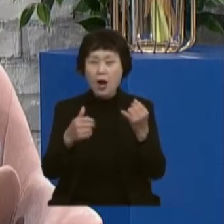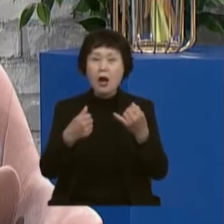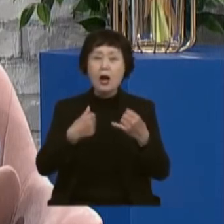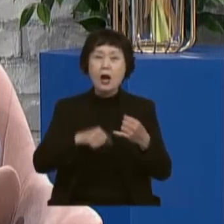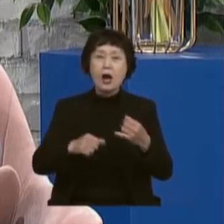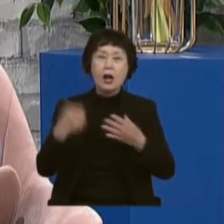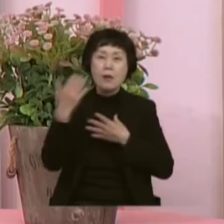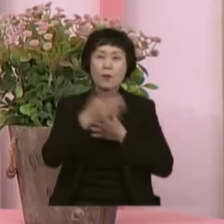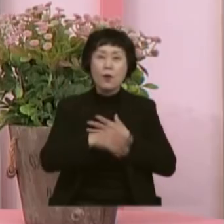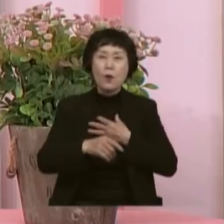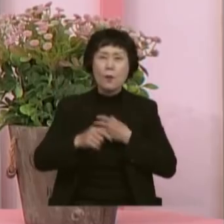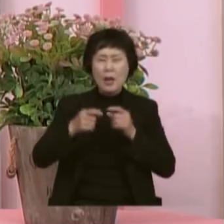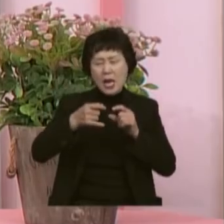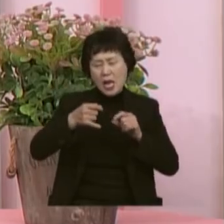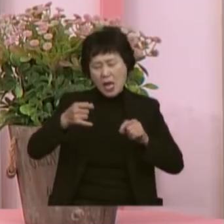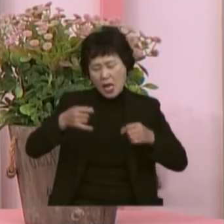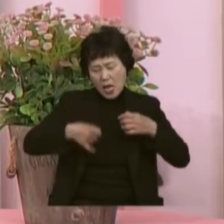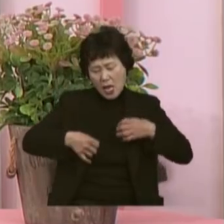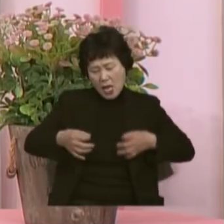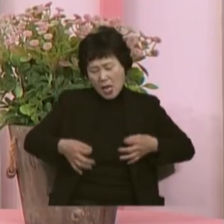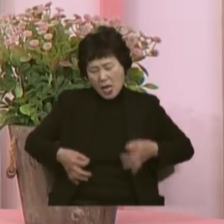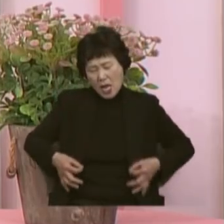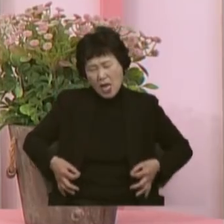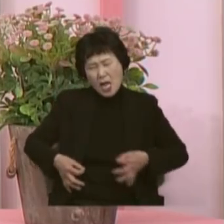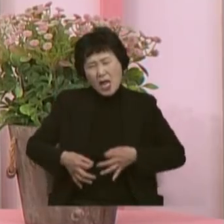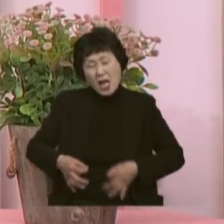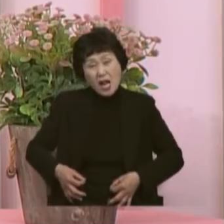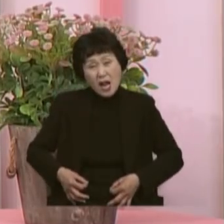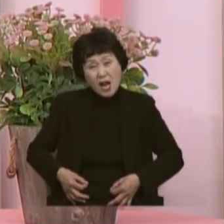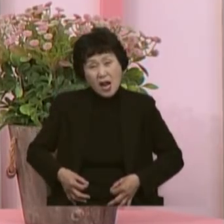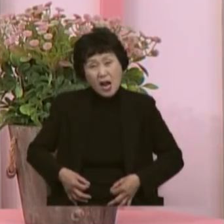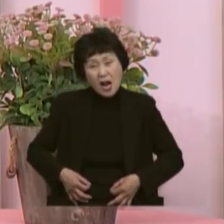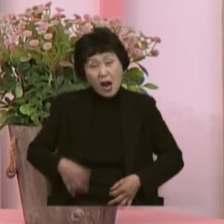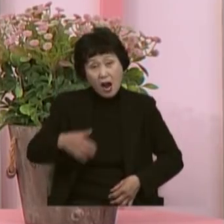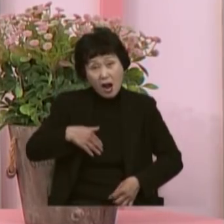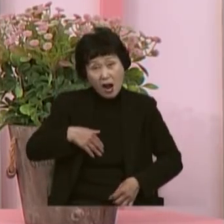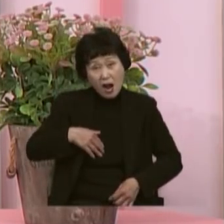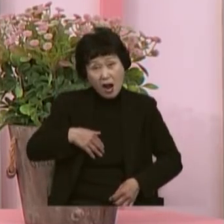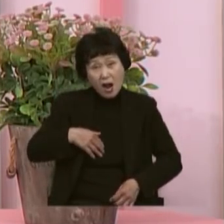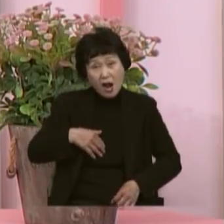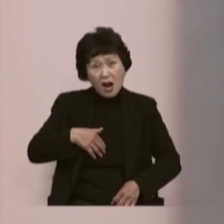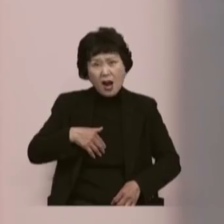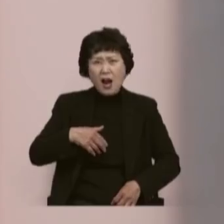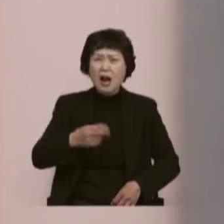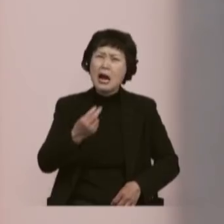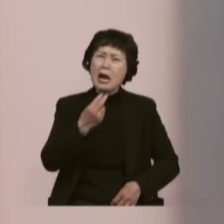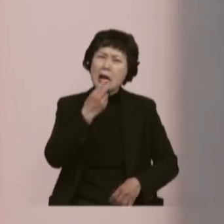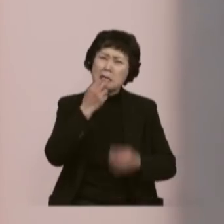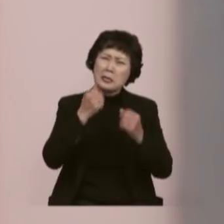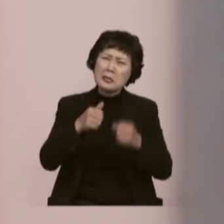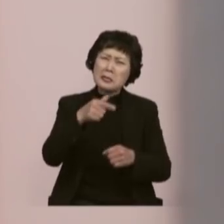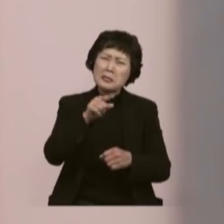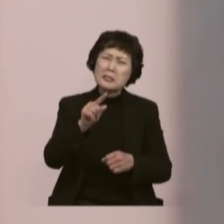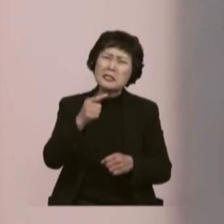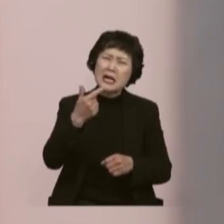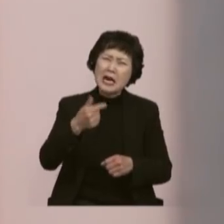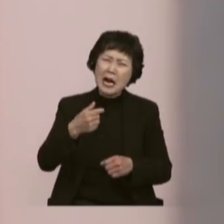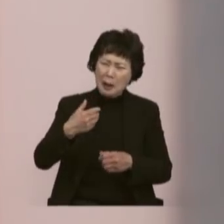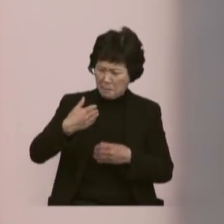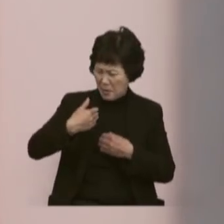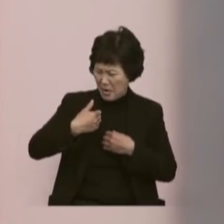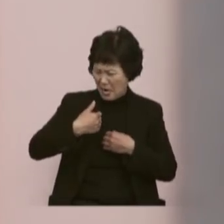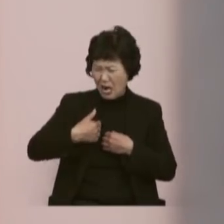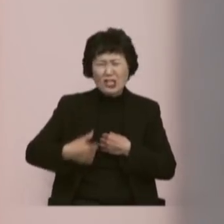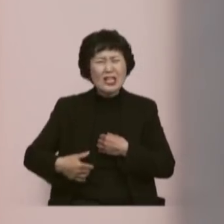그러니까 그리고 이제 아유. 배를 찢은 게 아니라 간을 생간을 잘랐잖아요. 그러니까 이게 통증이 어마어마하다는 거예요.